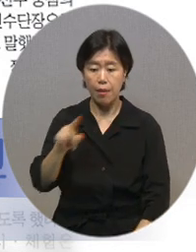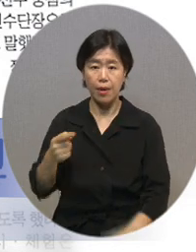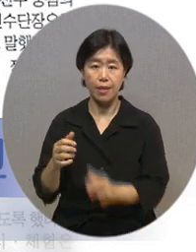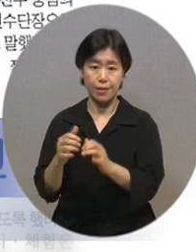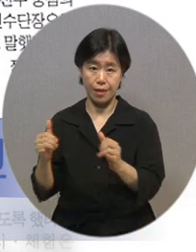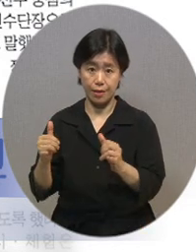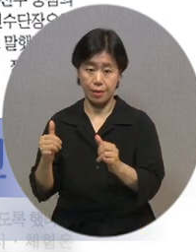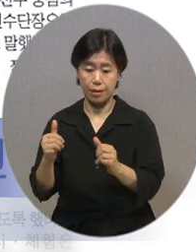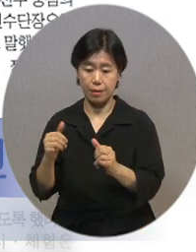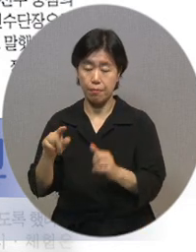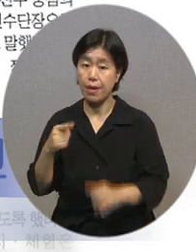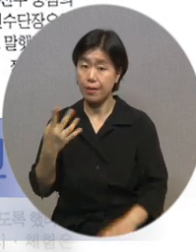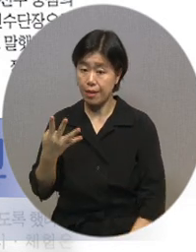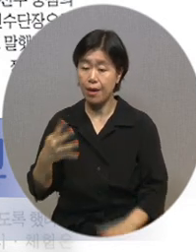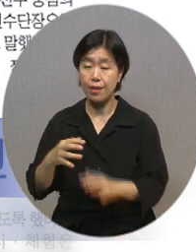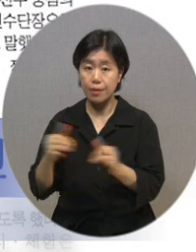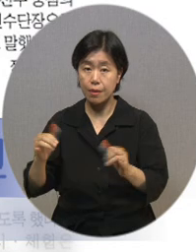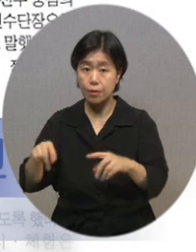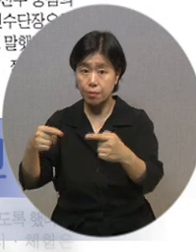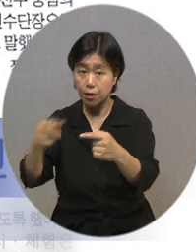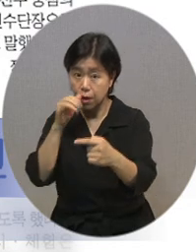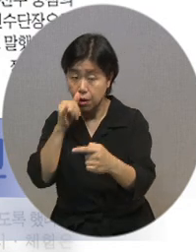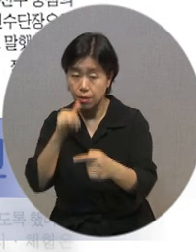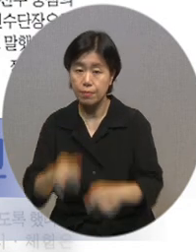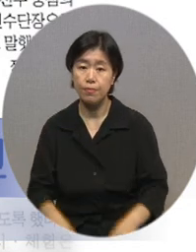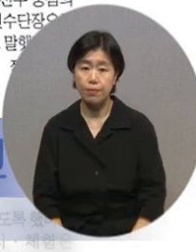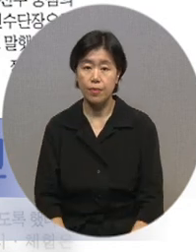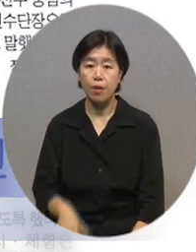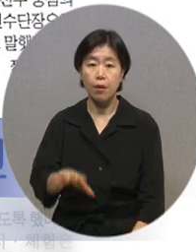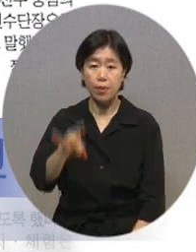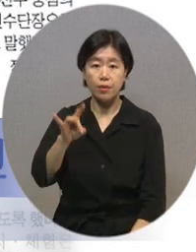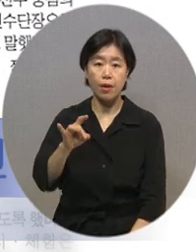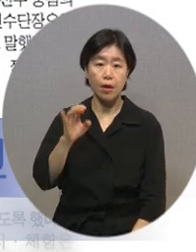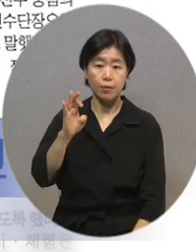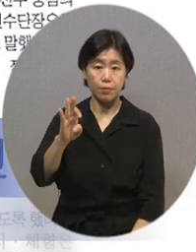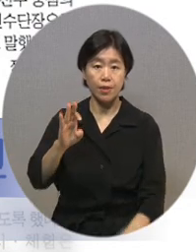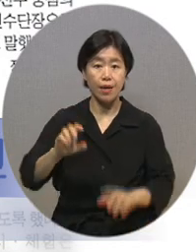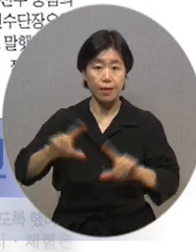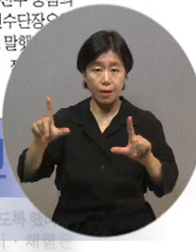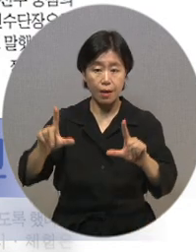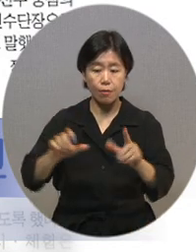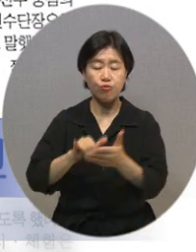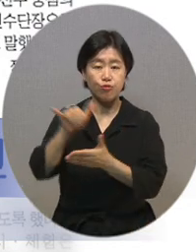참가하며 어 선수단 본지는 지난 14일 먼저 8리로